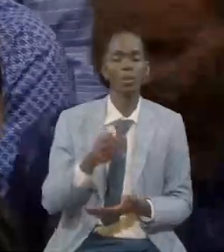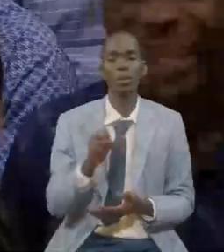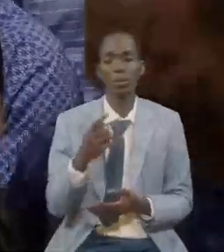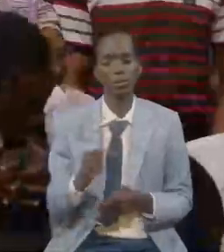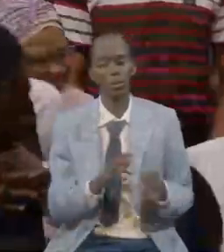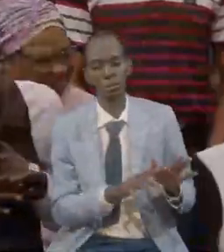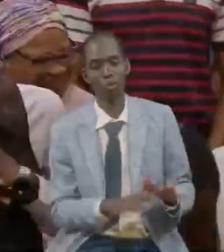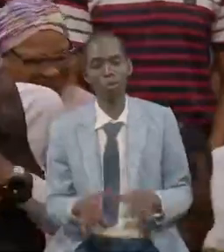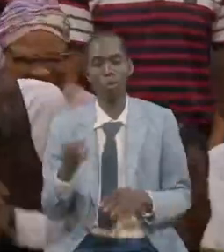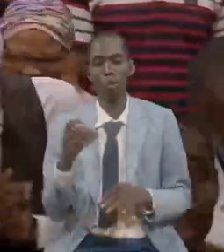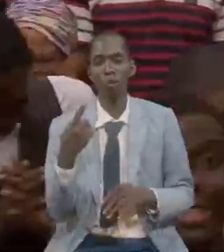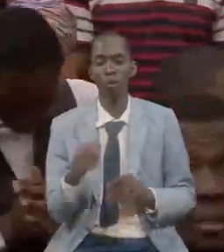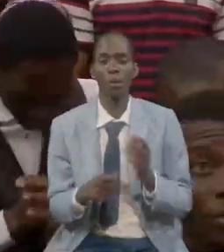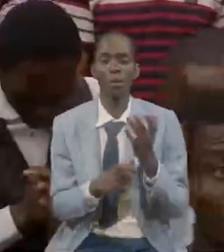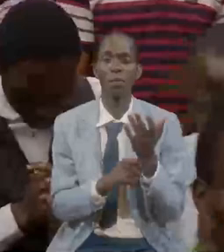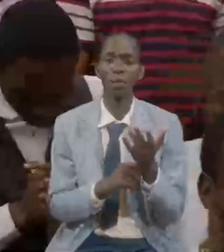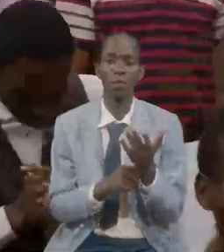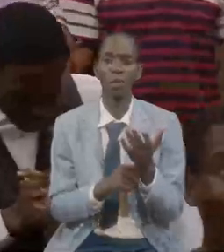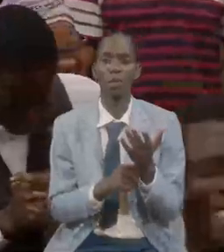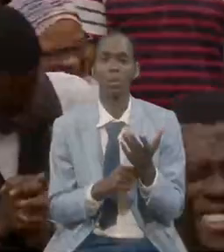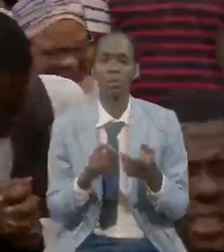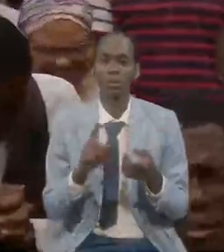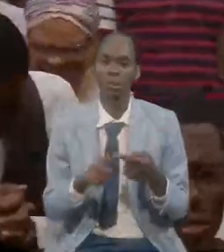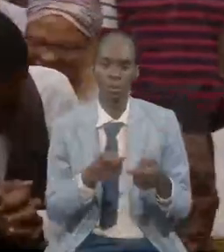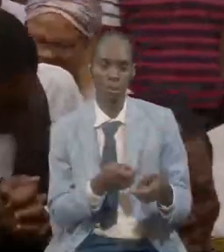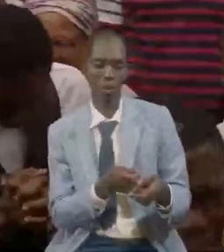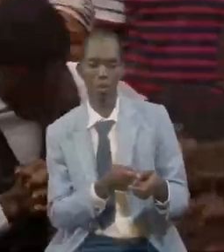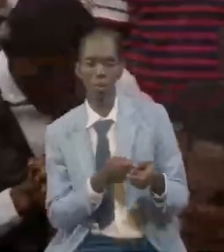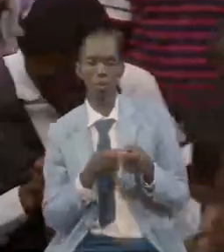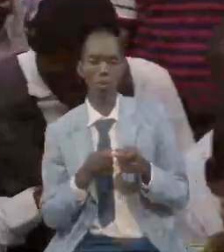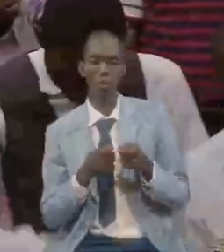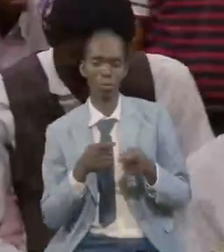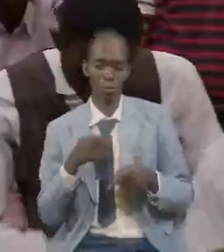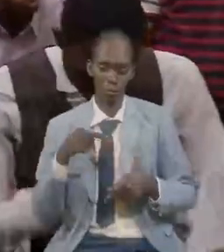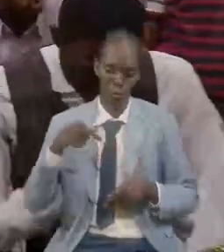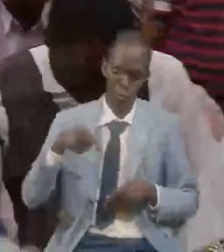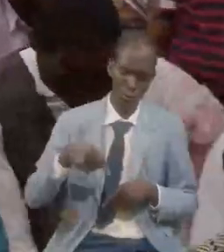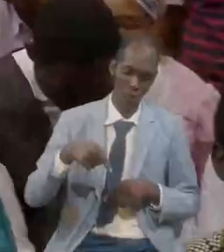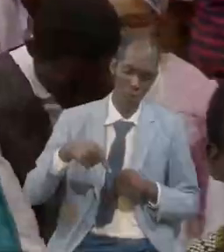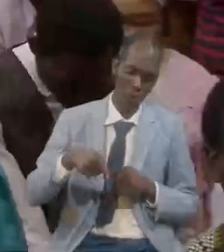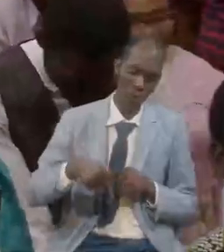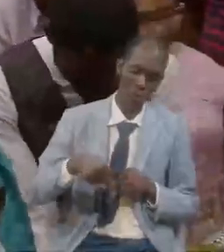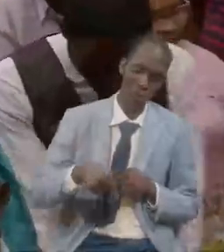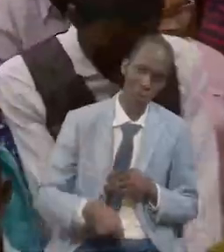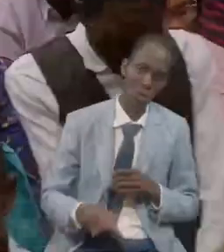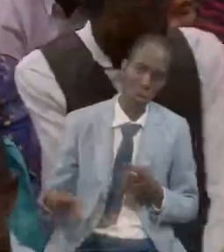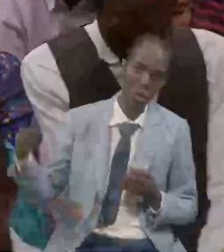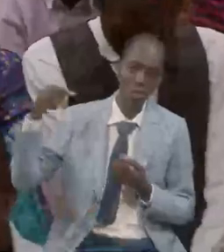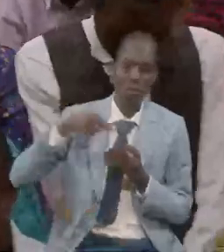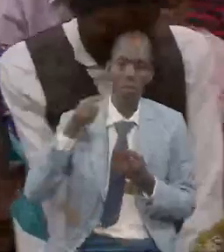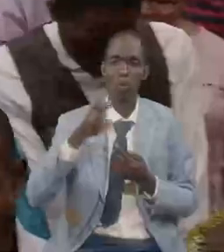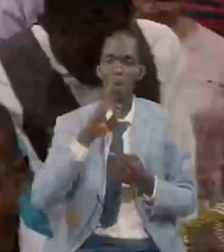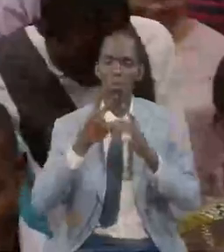la chair, la pulsion des choses de ce monde, de vous emporter jusqu'à ce que vous